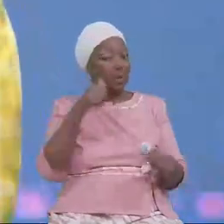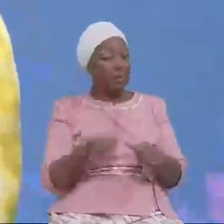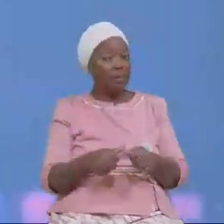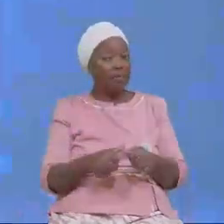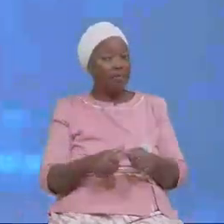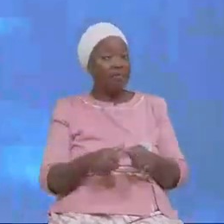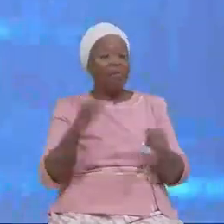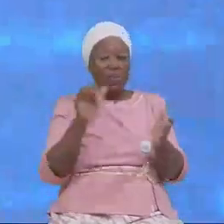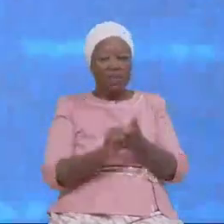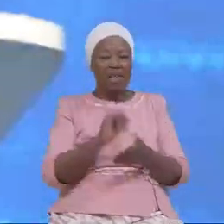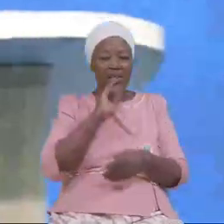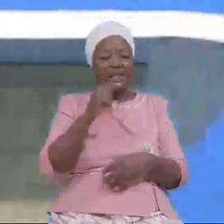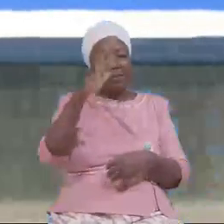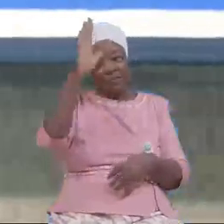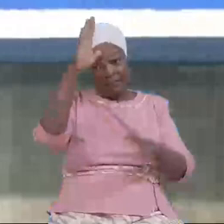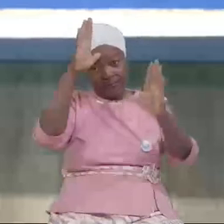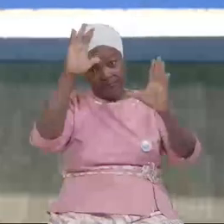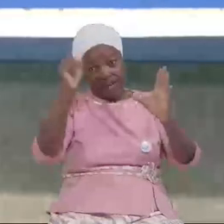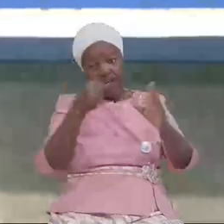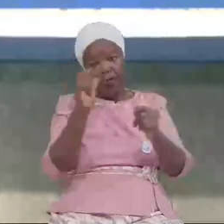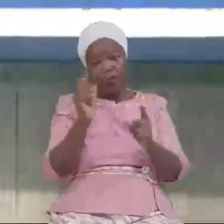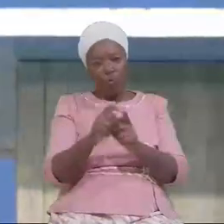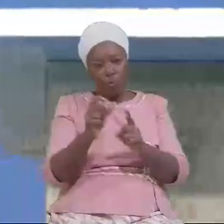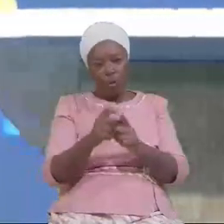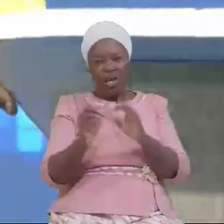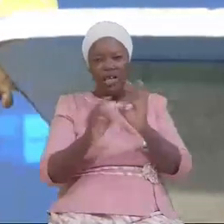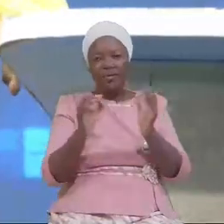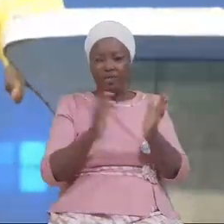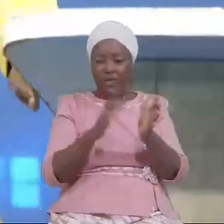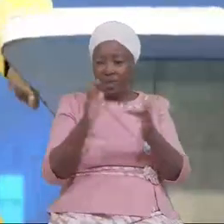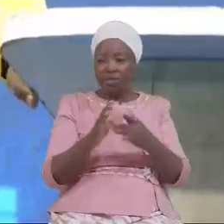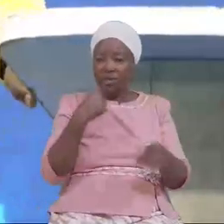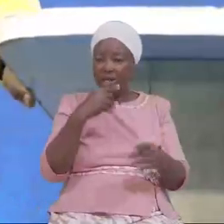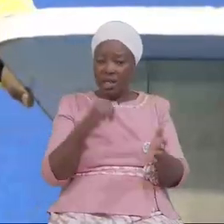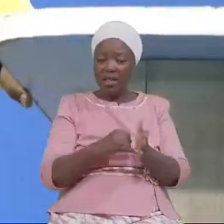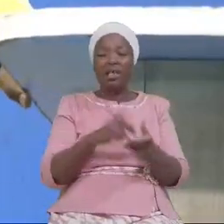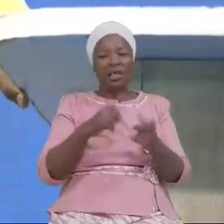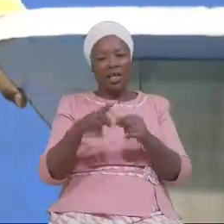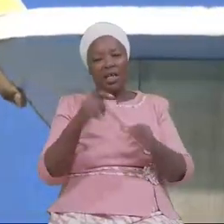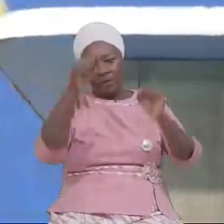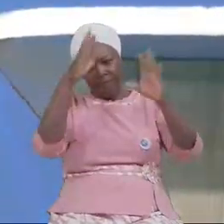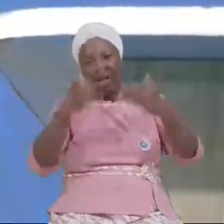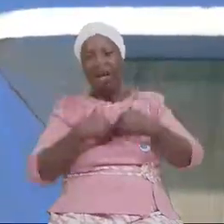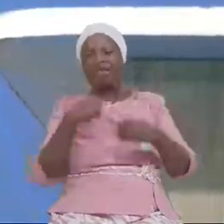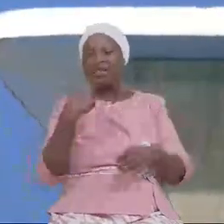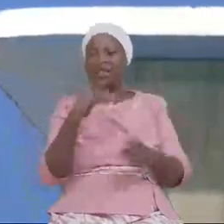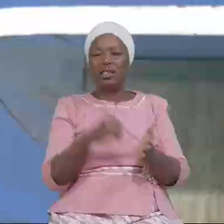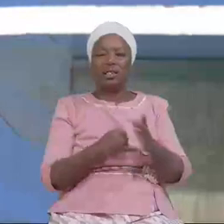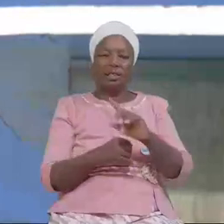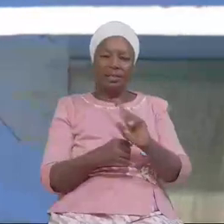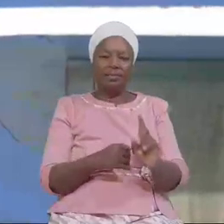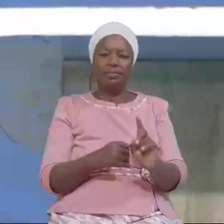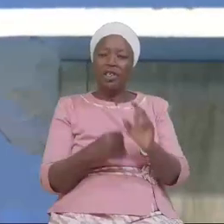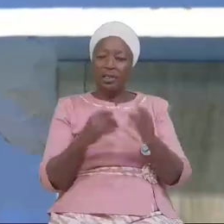la voix du Père. Si Jésus dit cela, le Père l'a dit. Rappelez-vous que c'est